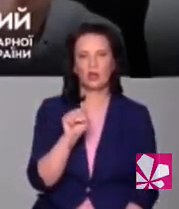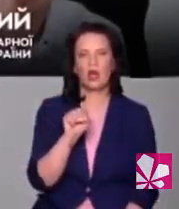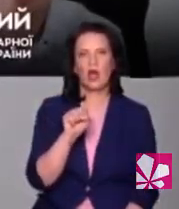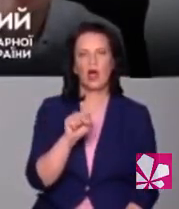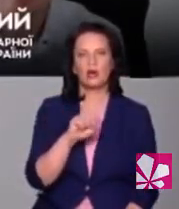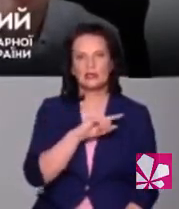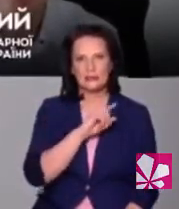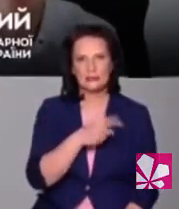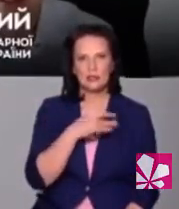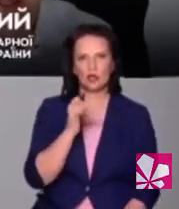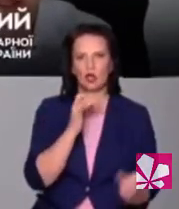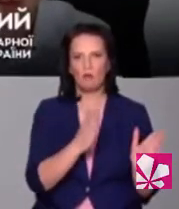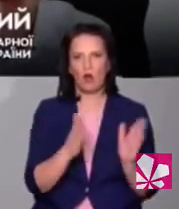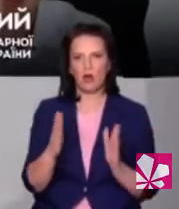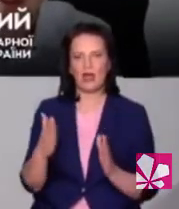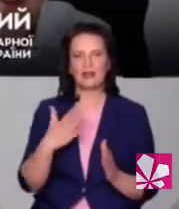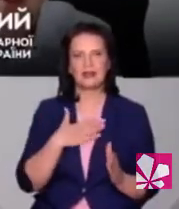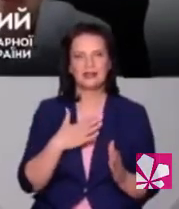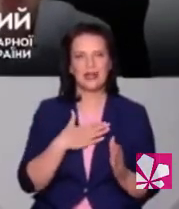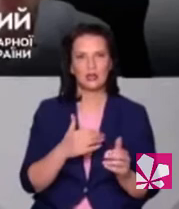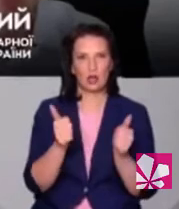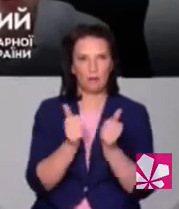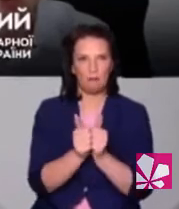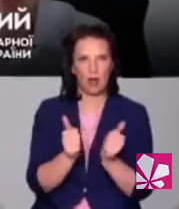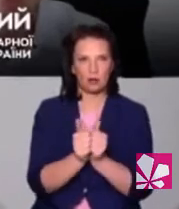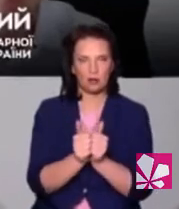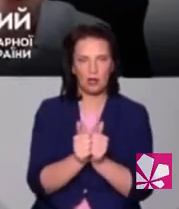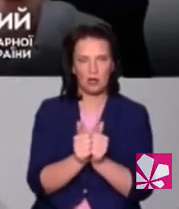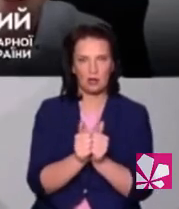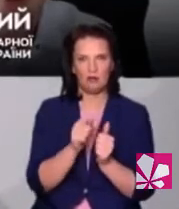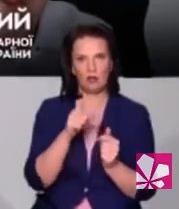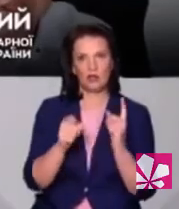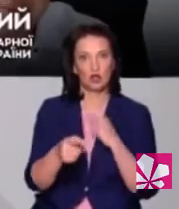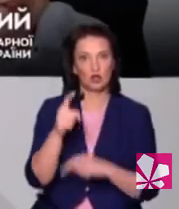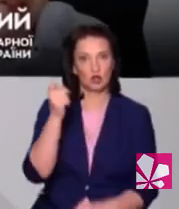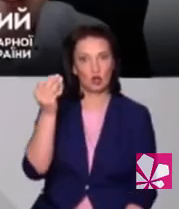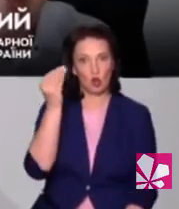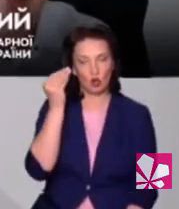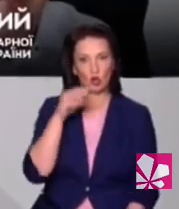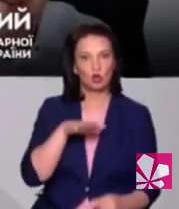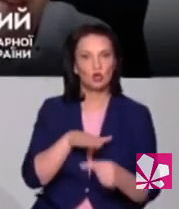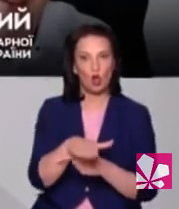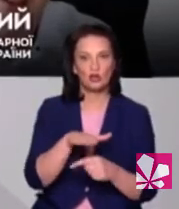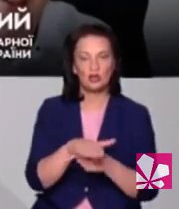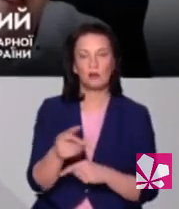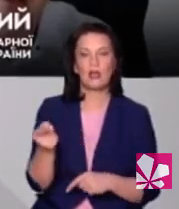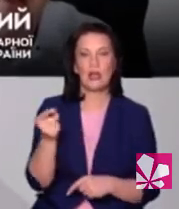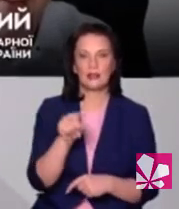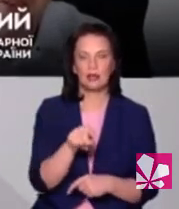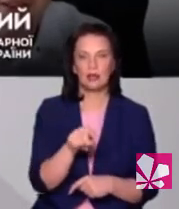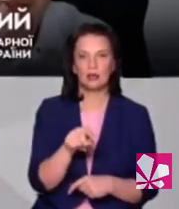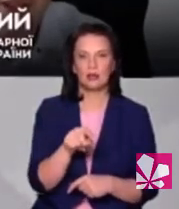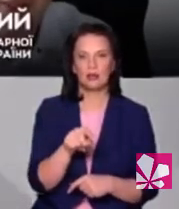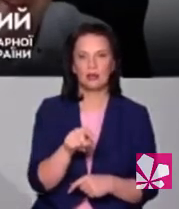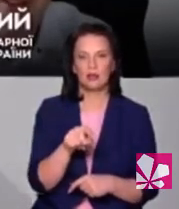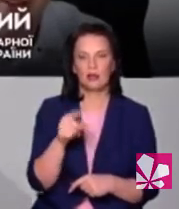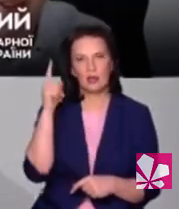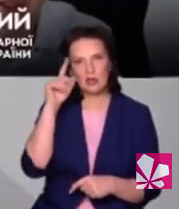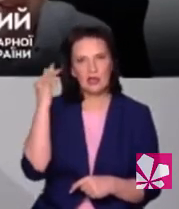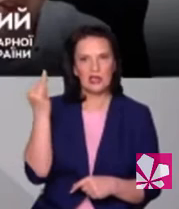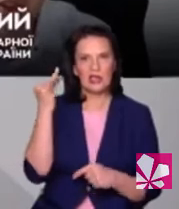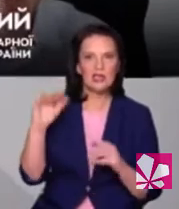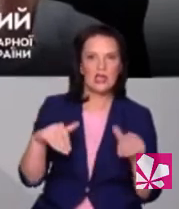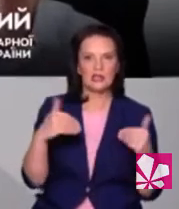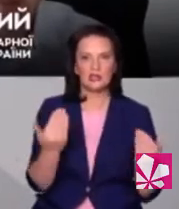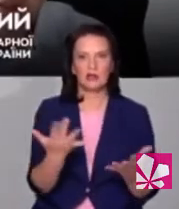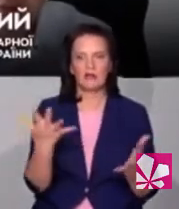порядність відповідних наших партнерів з точки зору дотримання тих ініціатив, які були